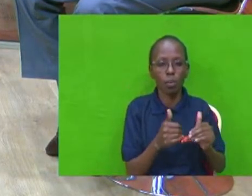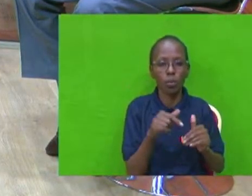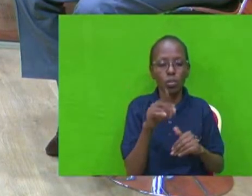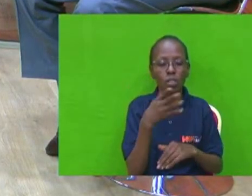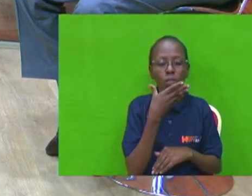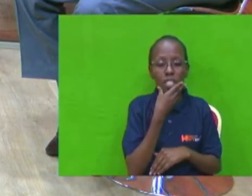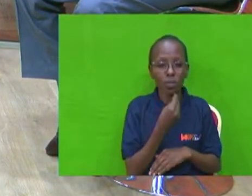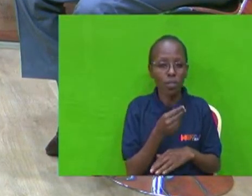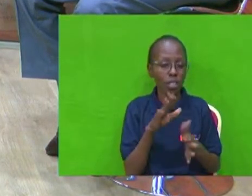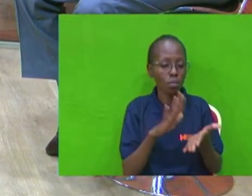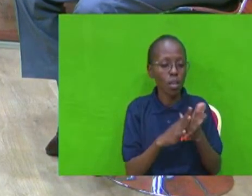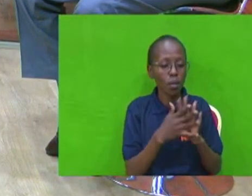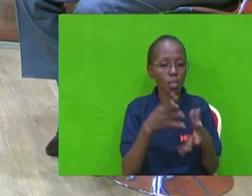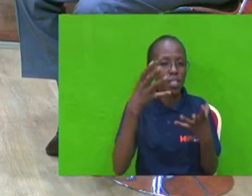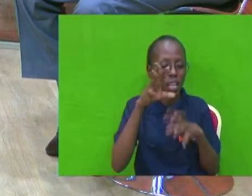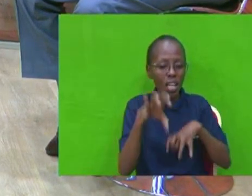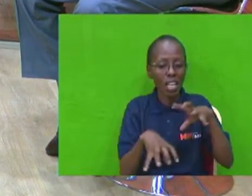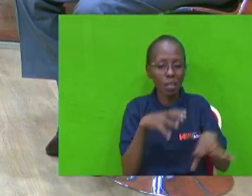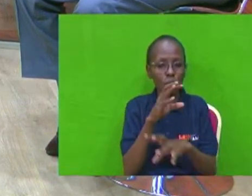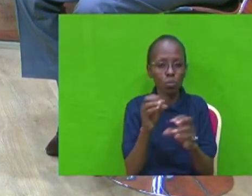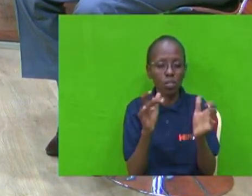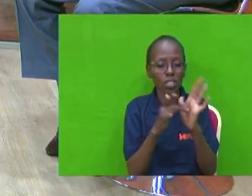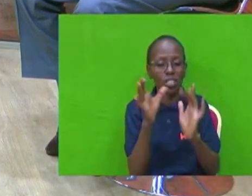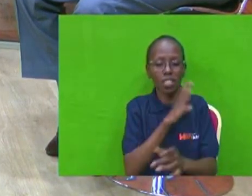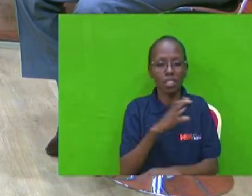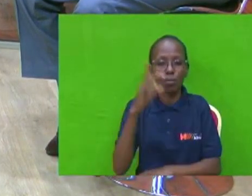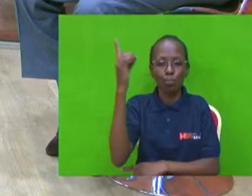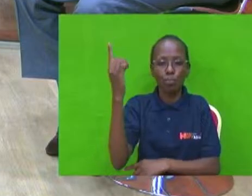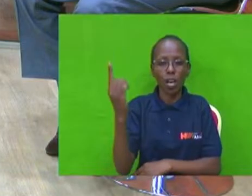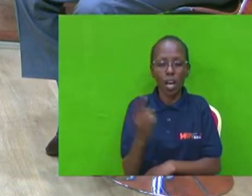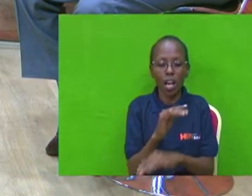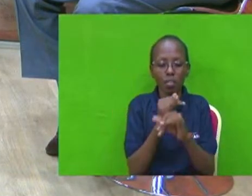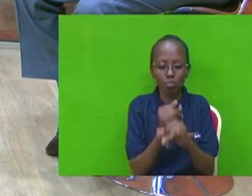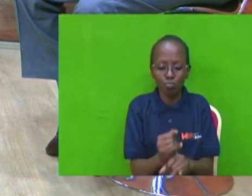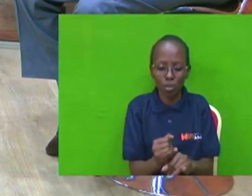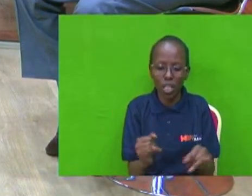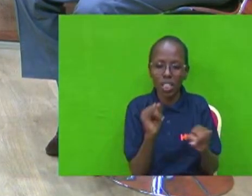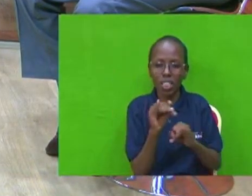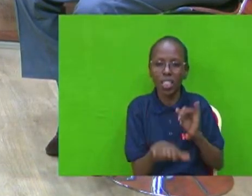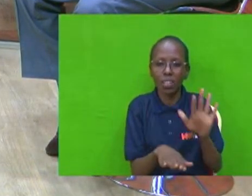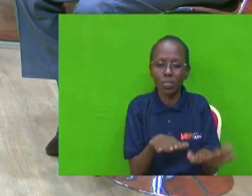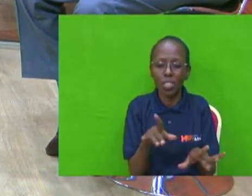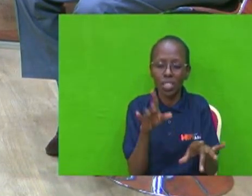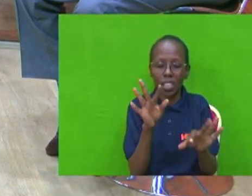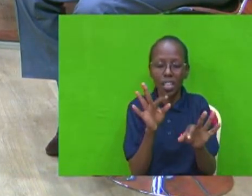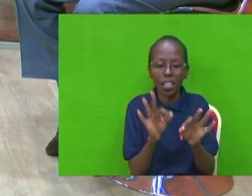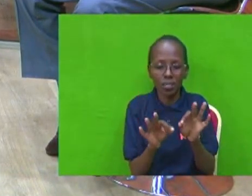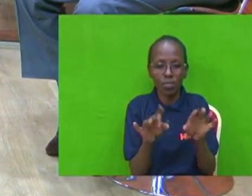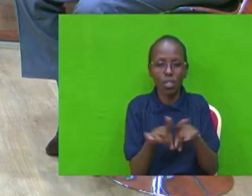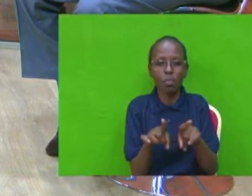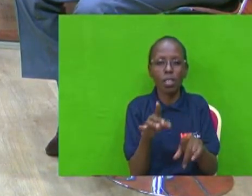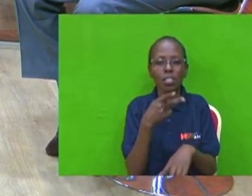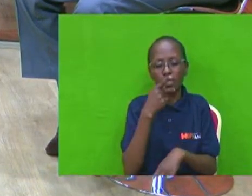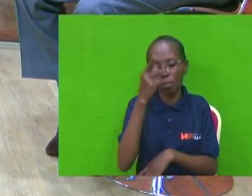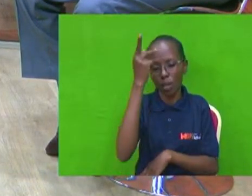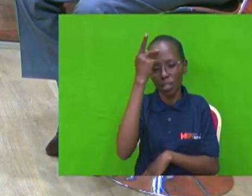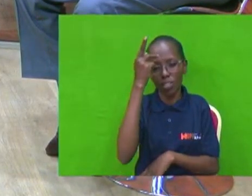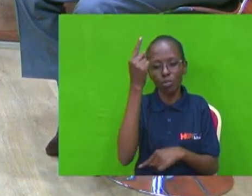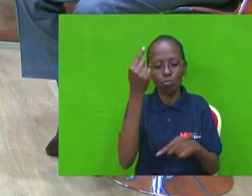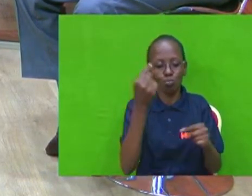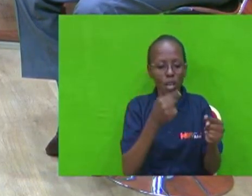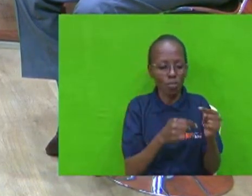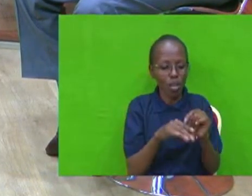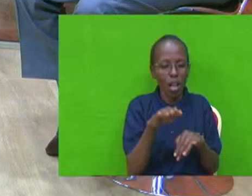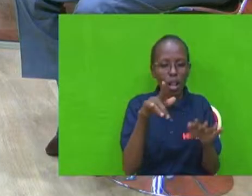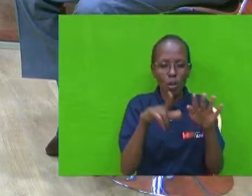uonyeshe. Anajua Yesu alishuka. Ungekuta wanafunzi Yesu alikuwa ameshuka paka anaosha miguu. Kwa kama mzazi katika familia tushuke, tutangaze upendo kuliko